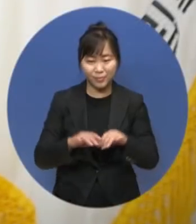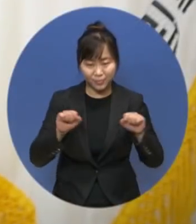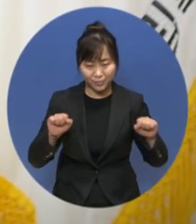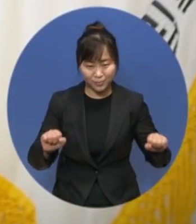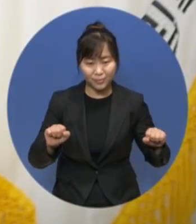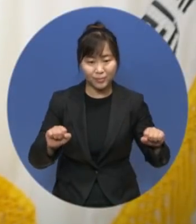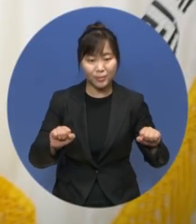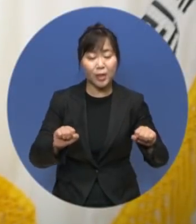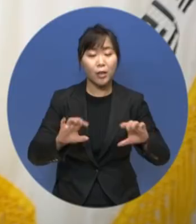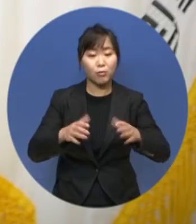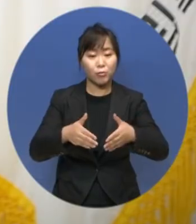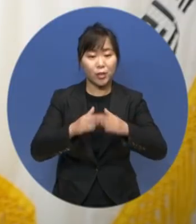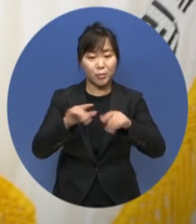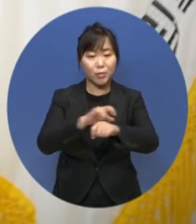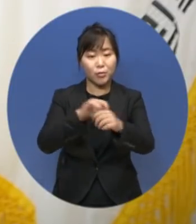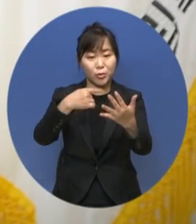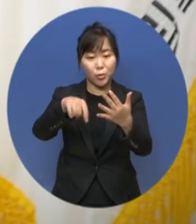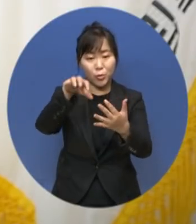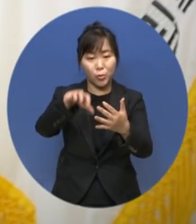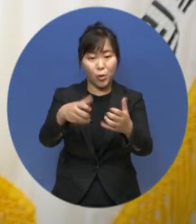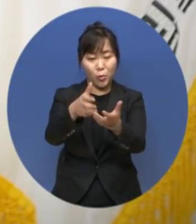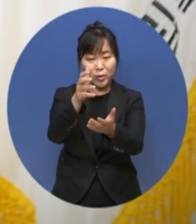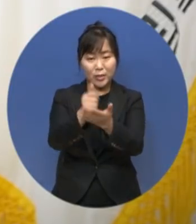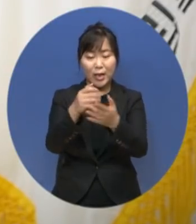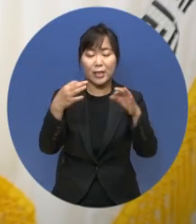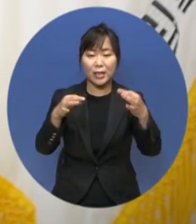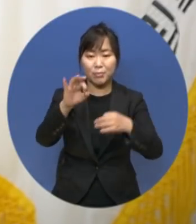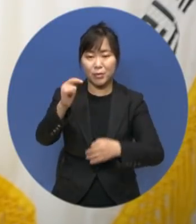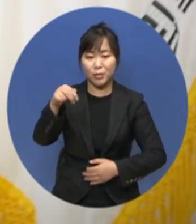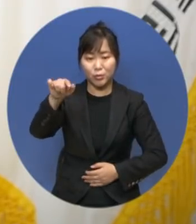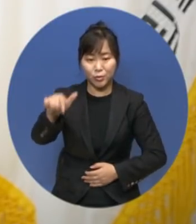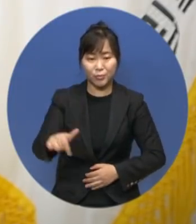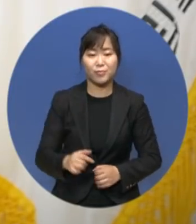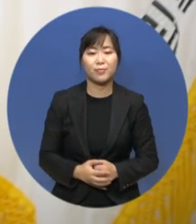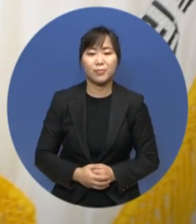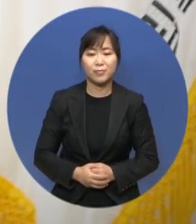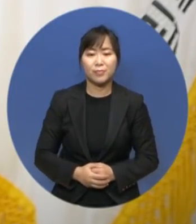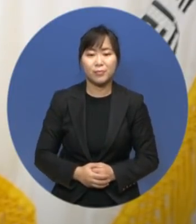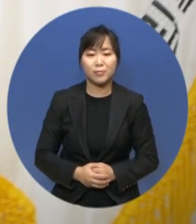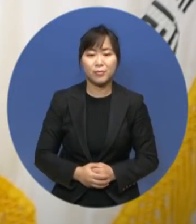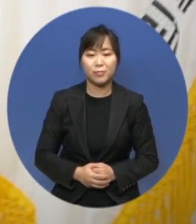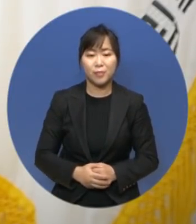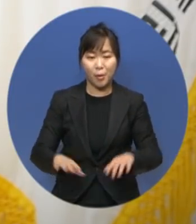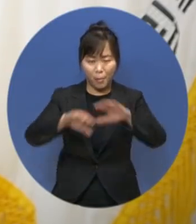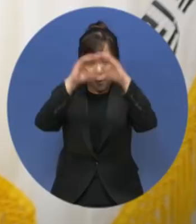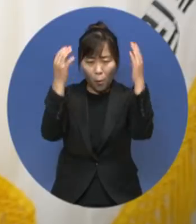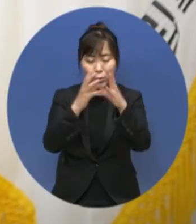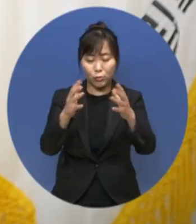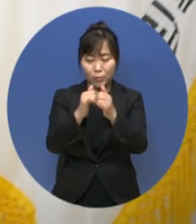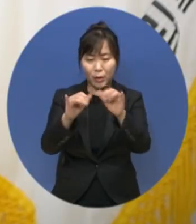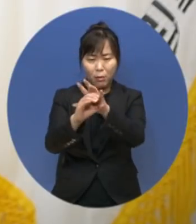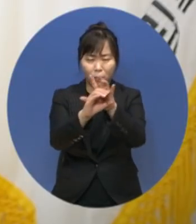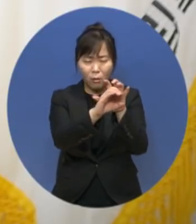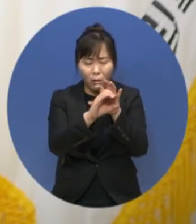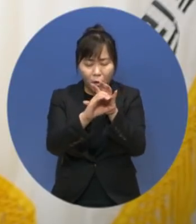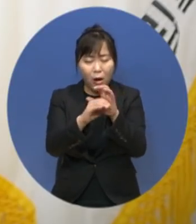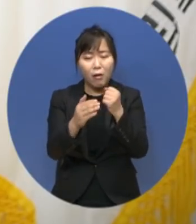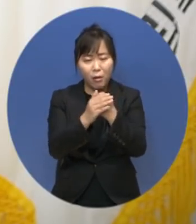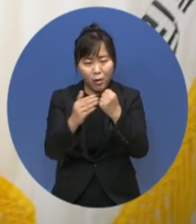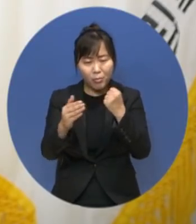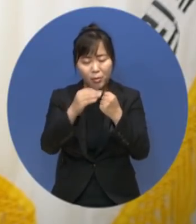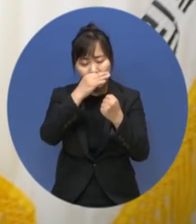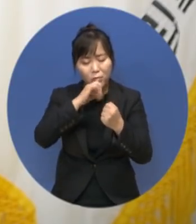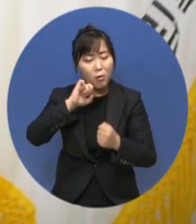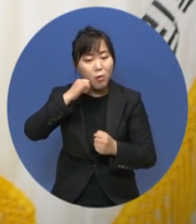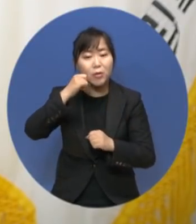안녕하십니까. 국립특수교육원 원장 김은숙입니다. 전 국민이 코로나19로 인해